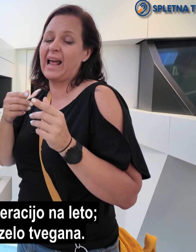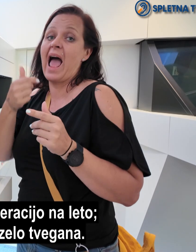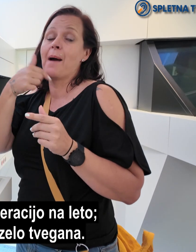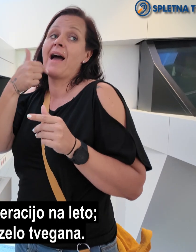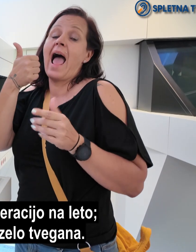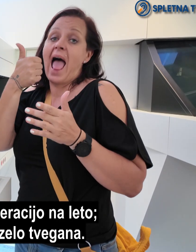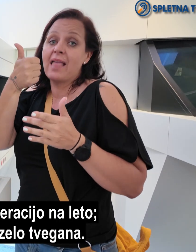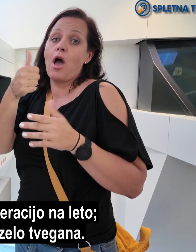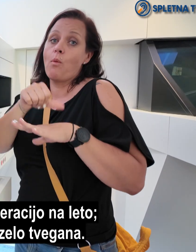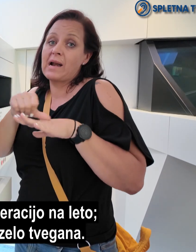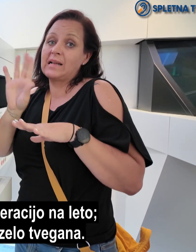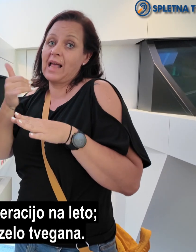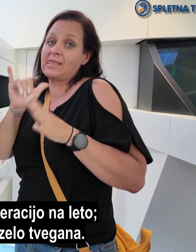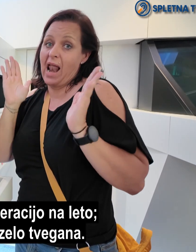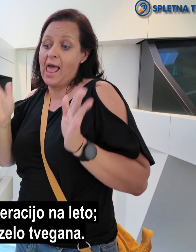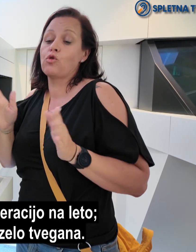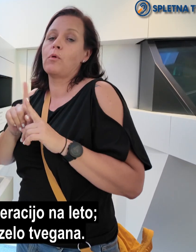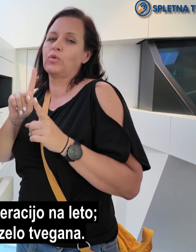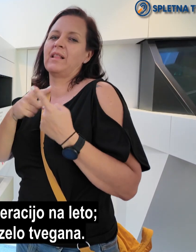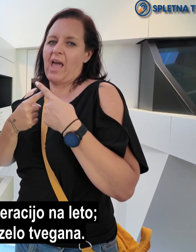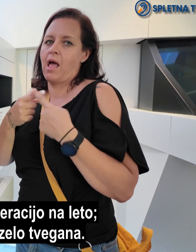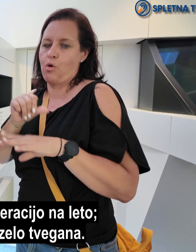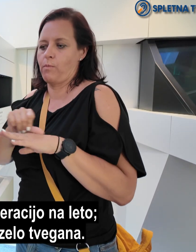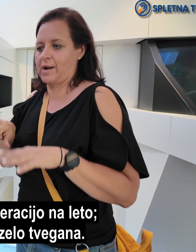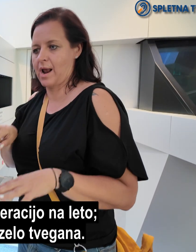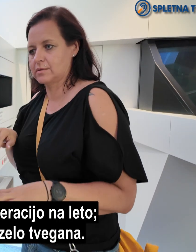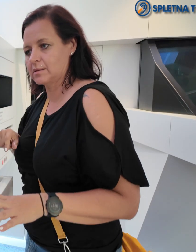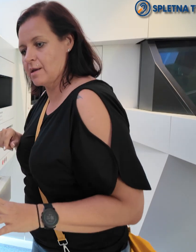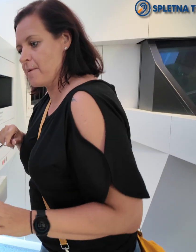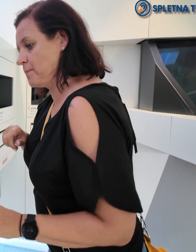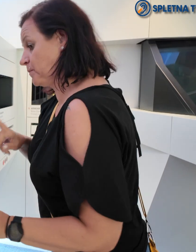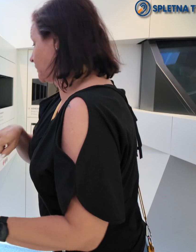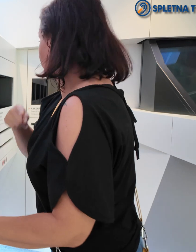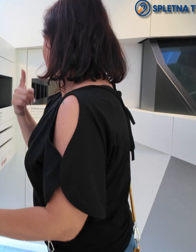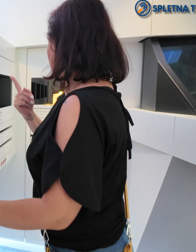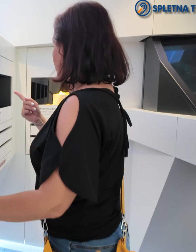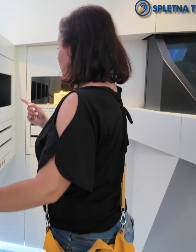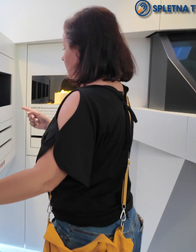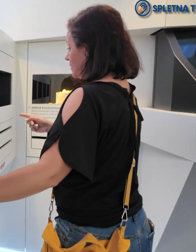Izvedejo pa eno operacijo na leto. Operacija je tudi zelo tvegana.